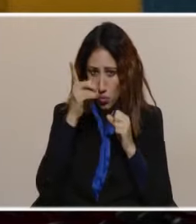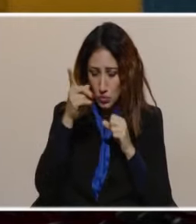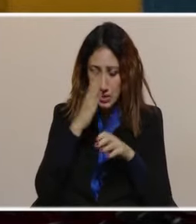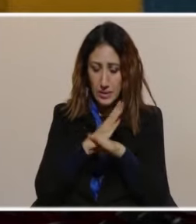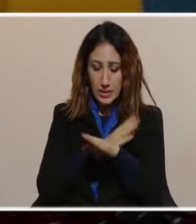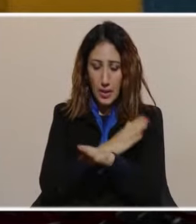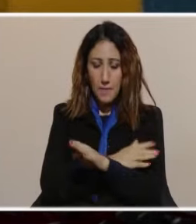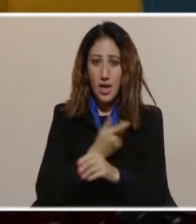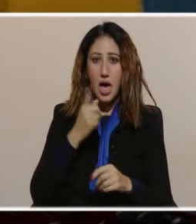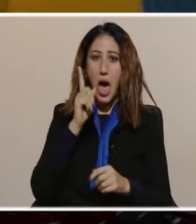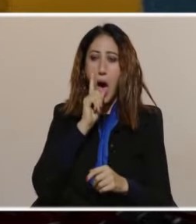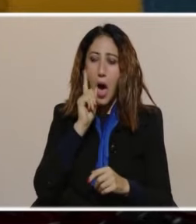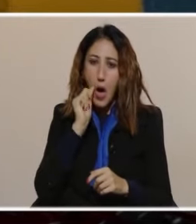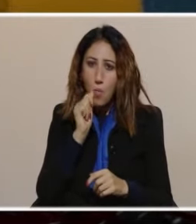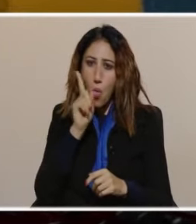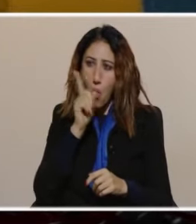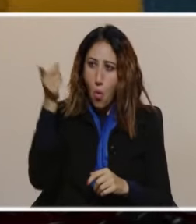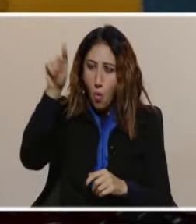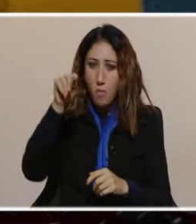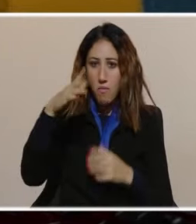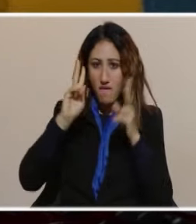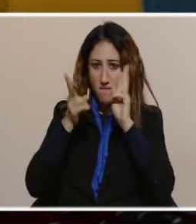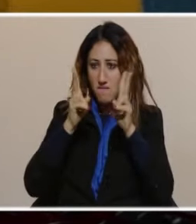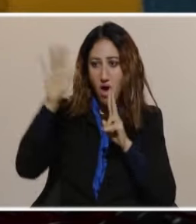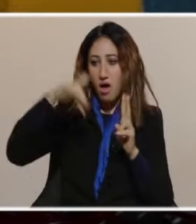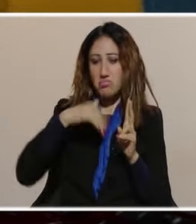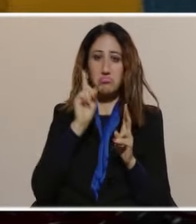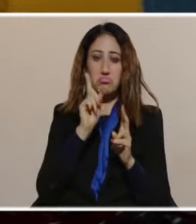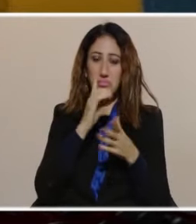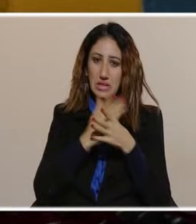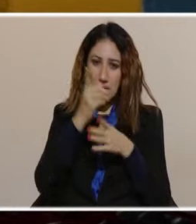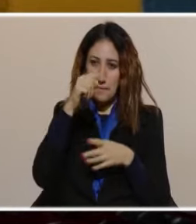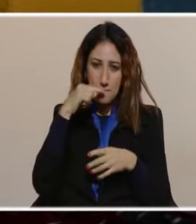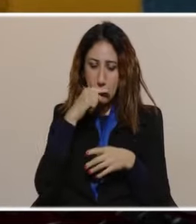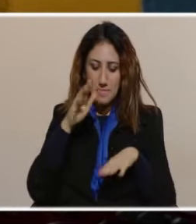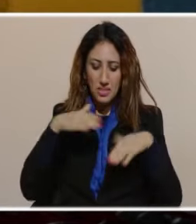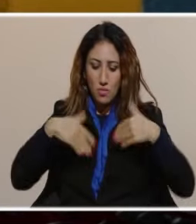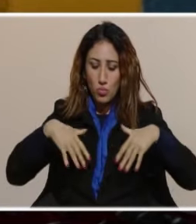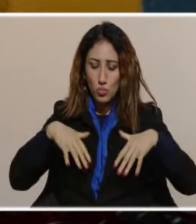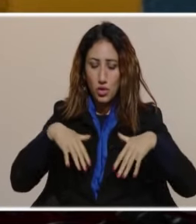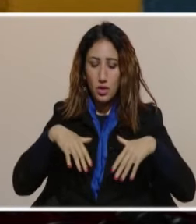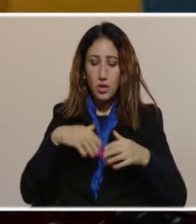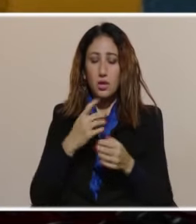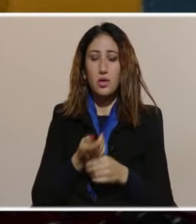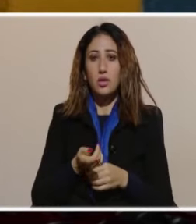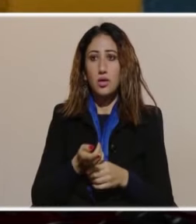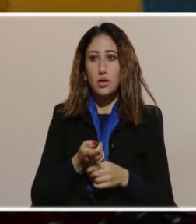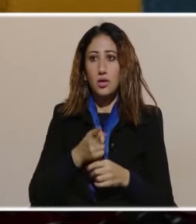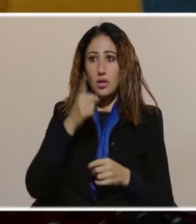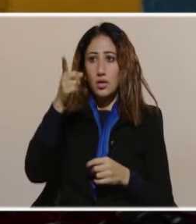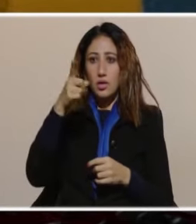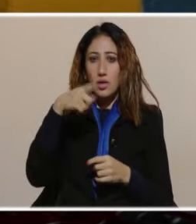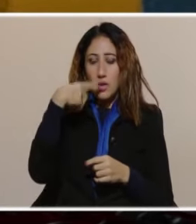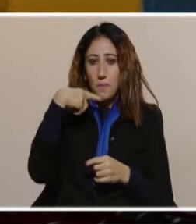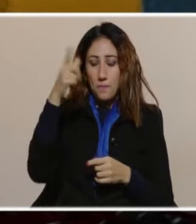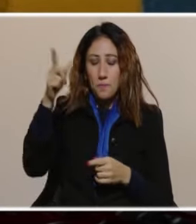معظمهم ما حضرش الفرح، إخواتي طبعا معظمهم برضو ما حضرش. مضوا على شيك ومضوا على وصل أمانة هو بيستلم